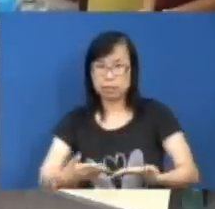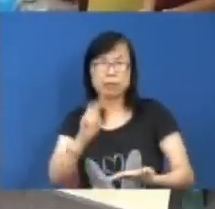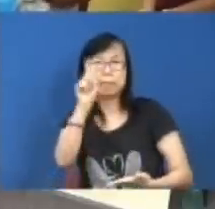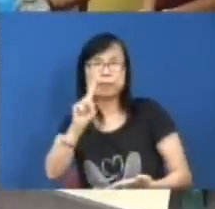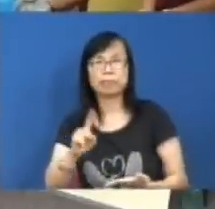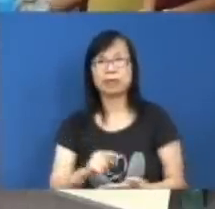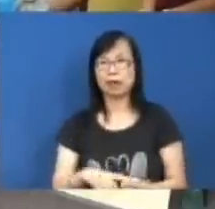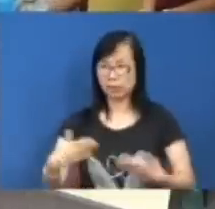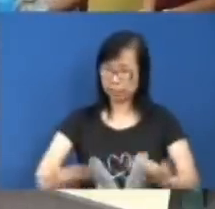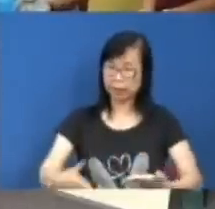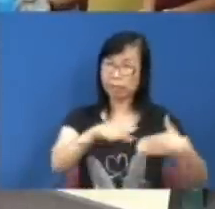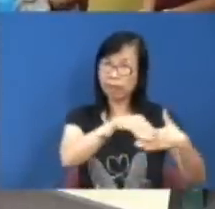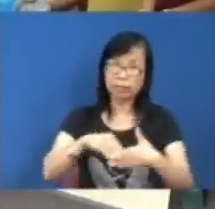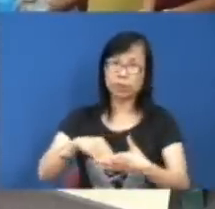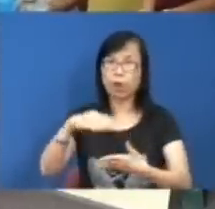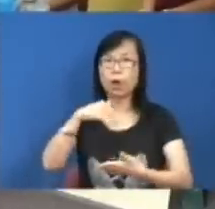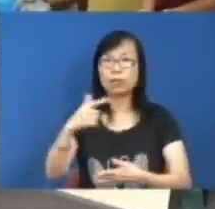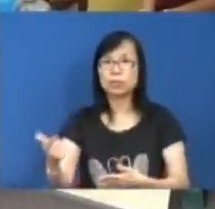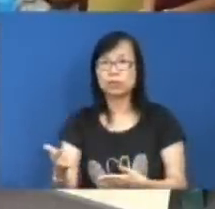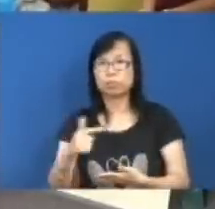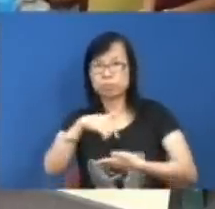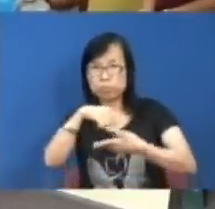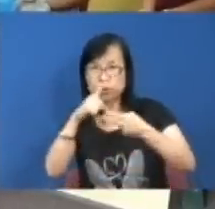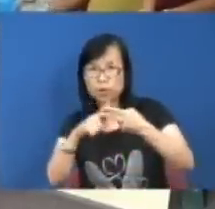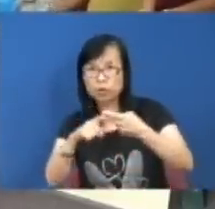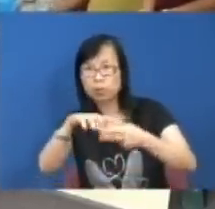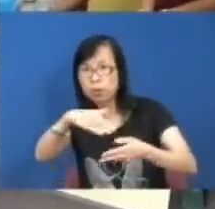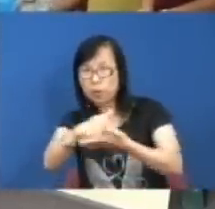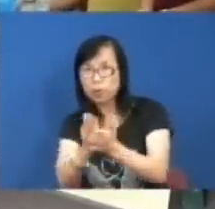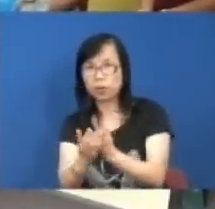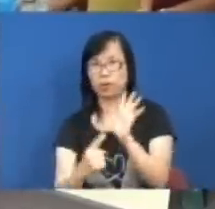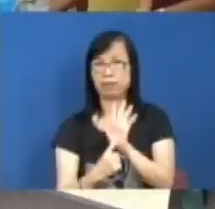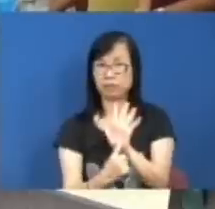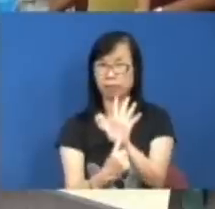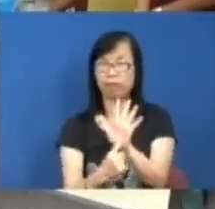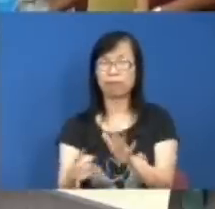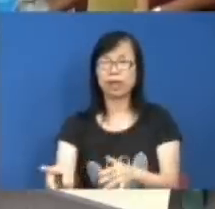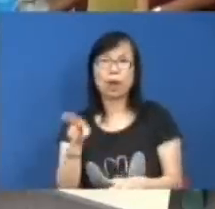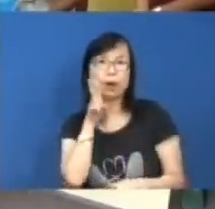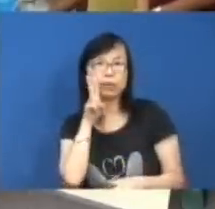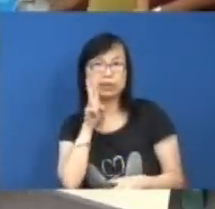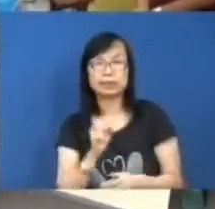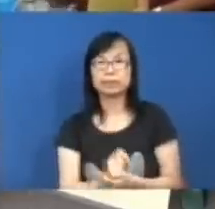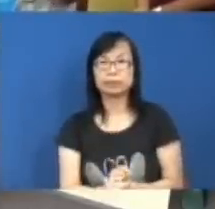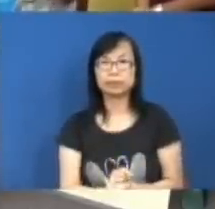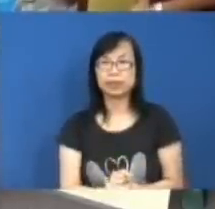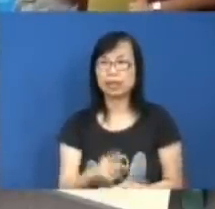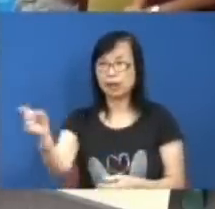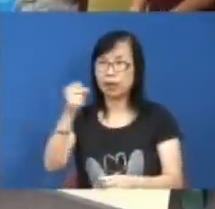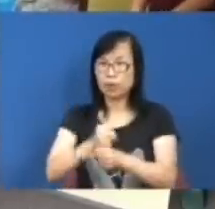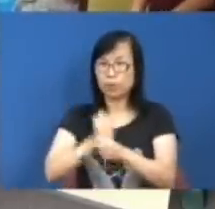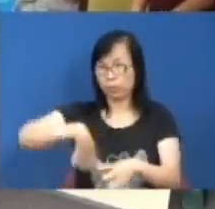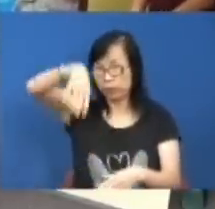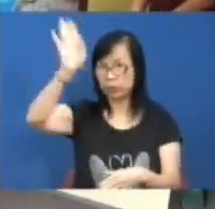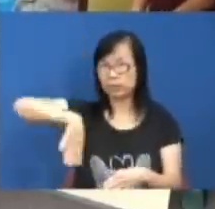我哋今日都帶咗好多唔同 嘅 工 具， 都會示範下俾我哋睇。 咁例如喺做嗰個油漆個過